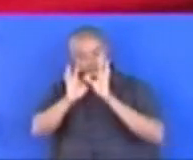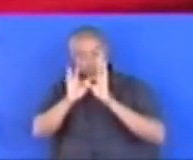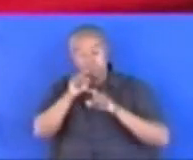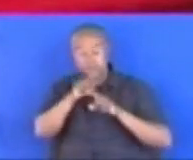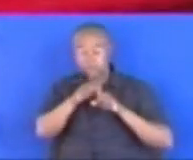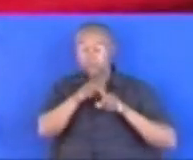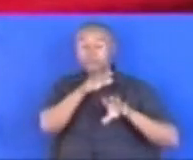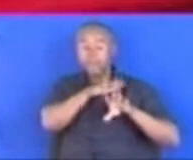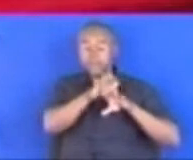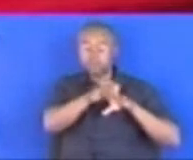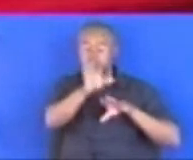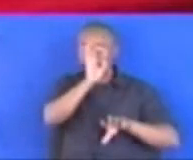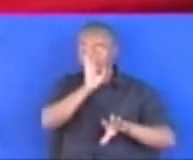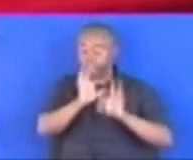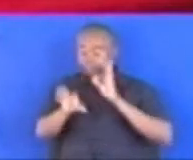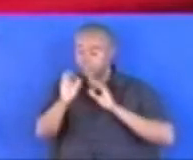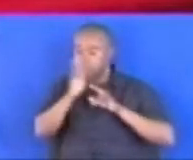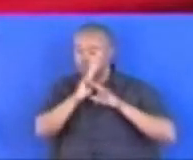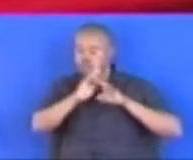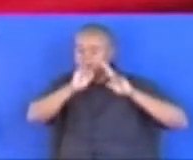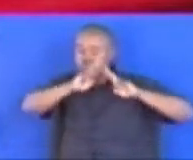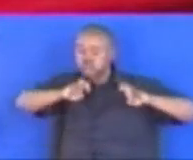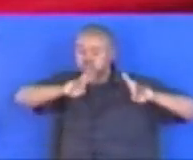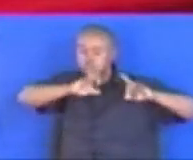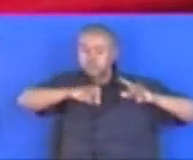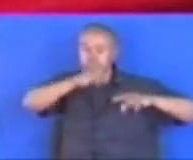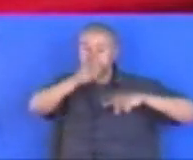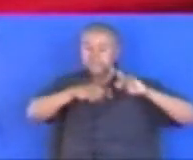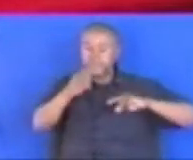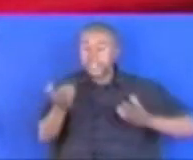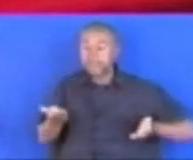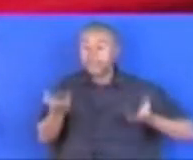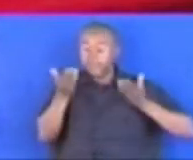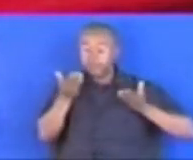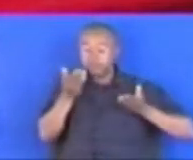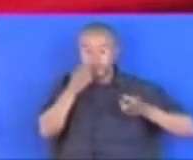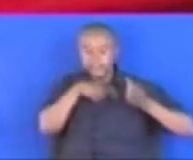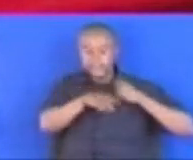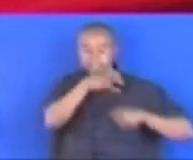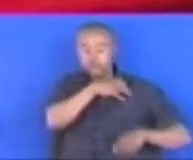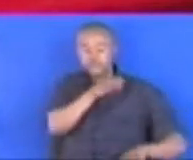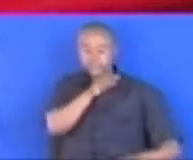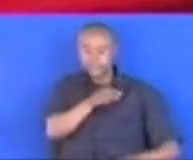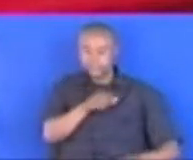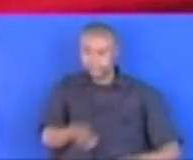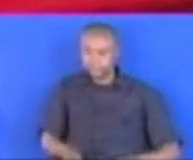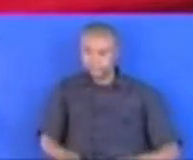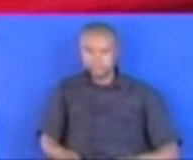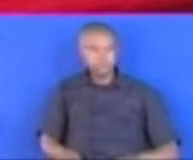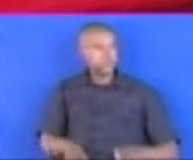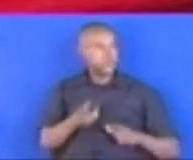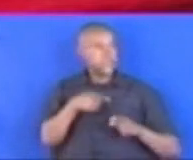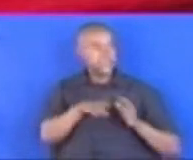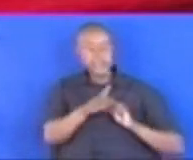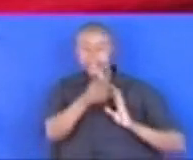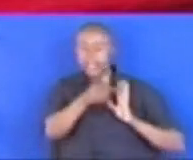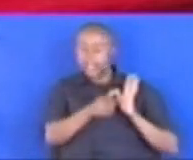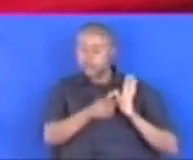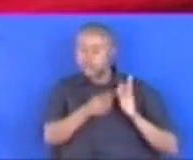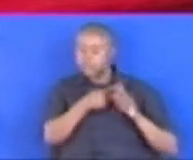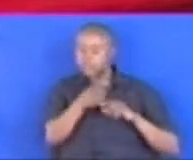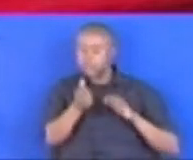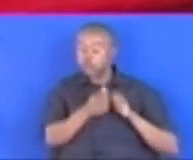ya uchambuzi huu kuhusu ukaguzi wa miradi ya maendeleo. Mheshimiwa Spika, kwa mujibu wa kanuni ya